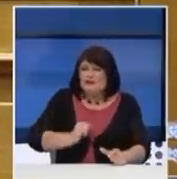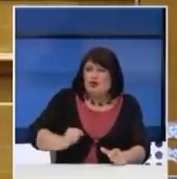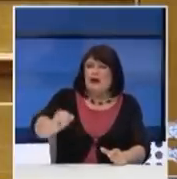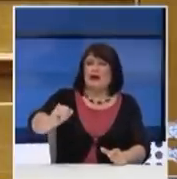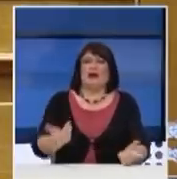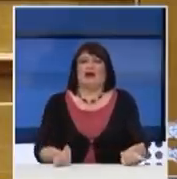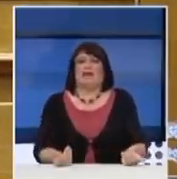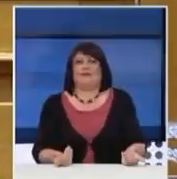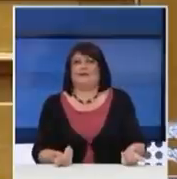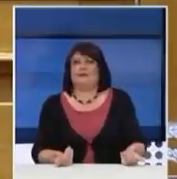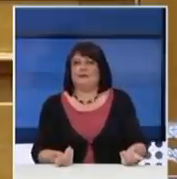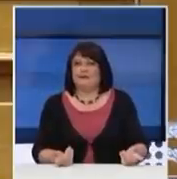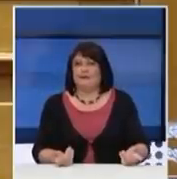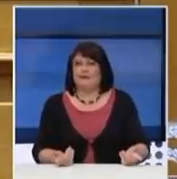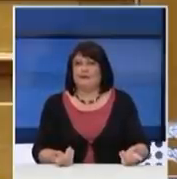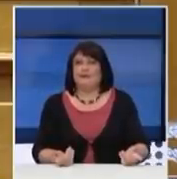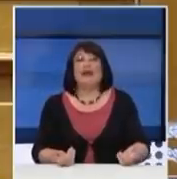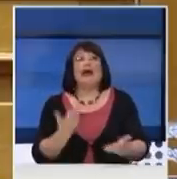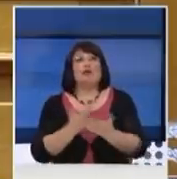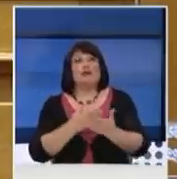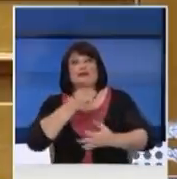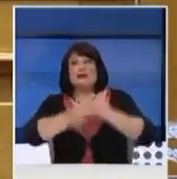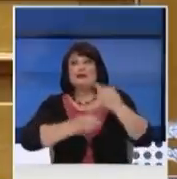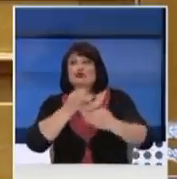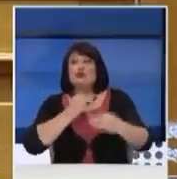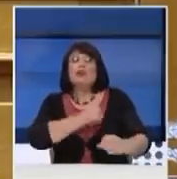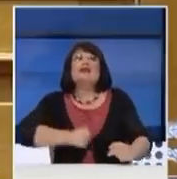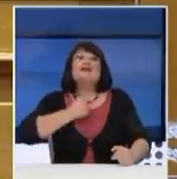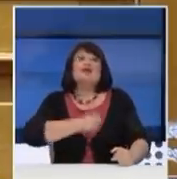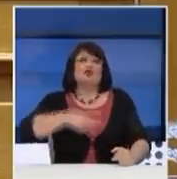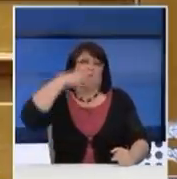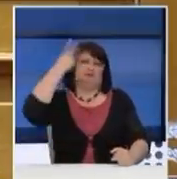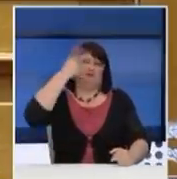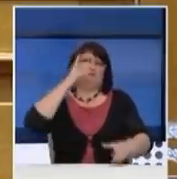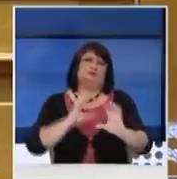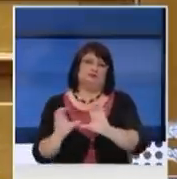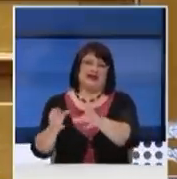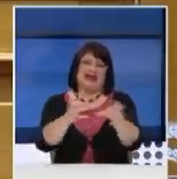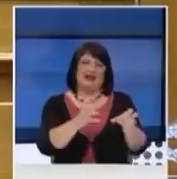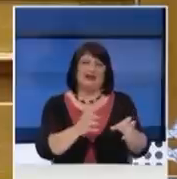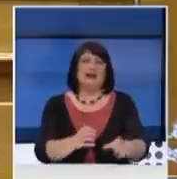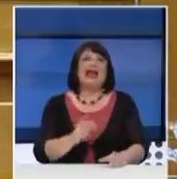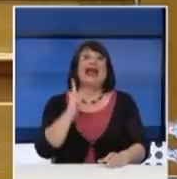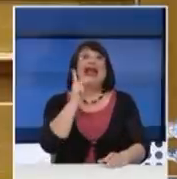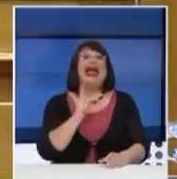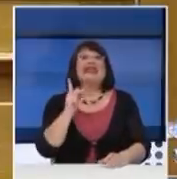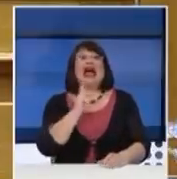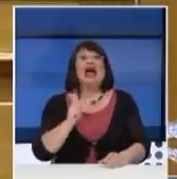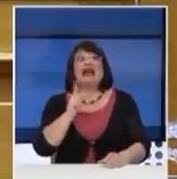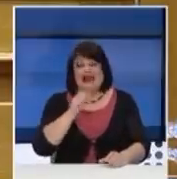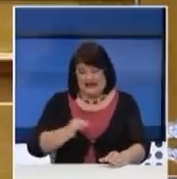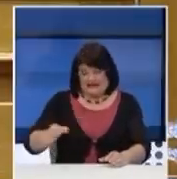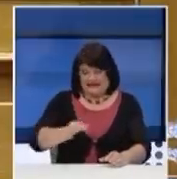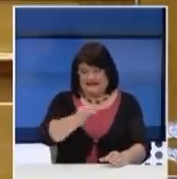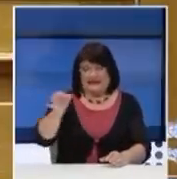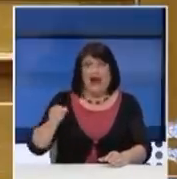Επειδή λοιπόν είναι μακριά το νησί, θα σας αποδείξω ότι δυστυχώς λέτε ό,τι θέλετε. Τα Κανάρια νησιά τα ξέρετε. Υπήρχε μια